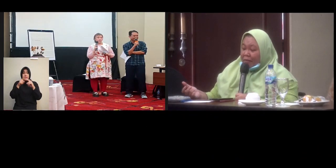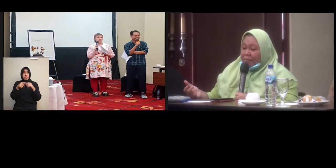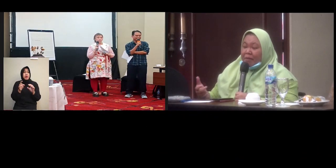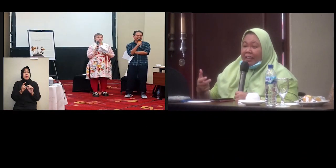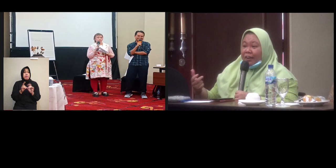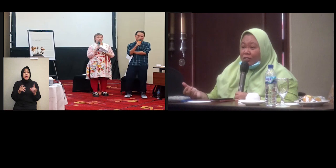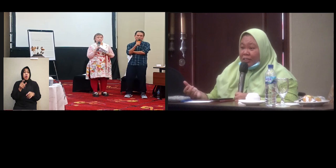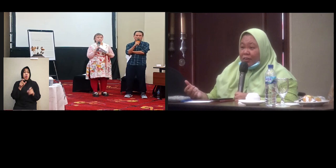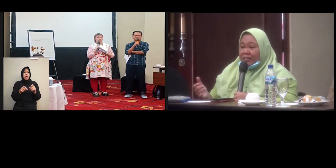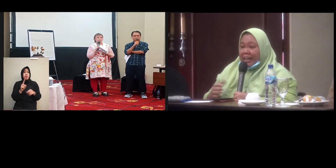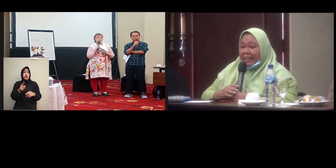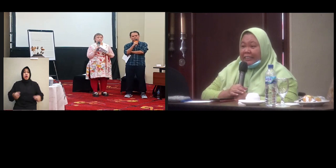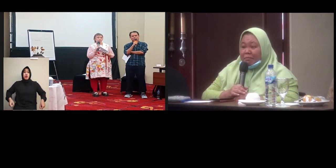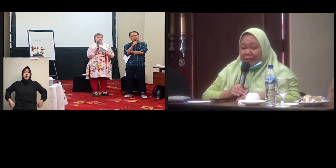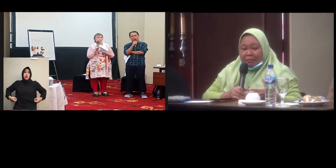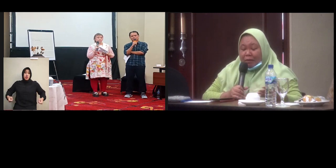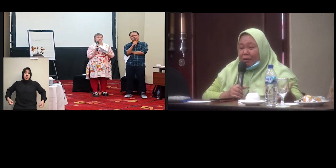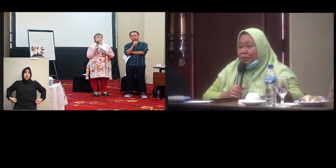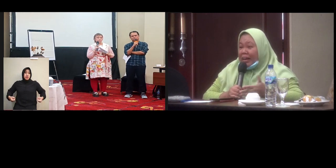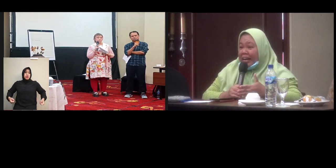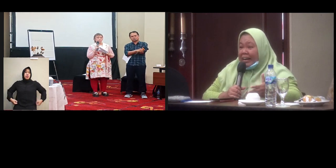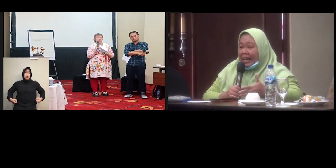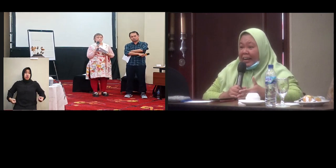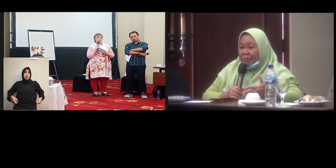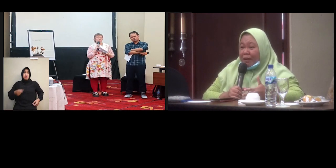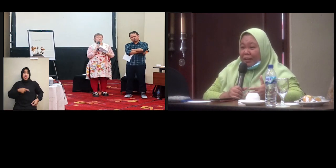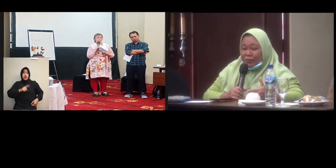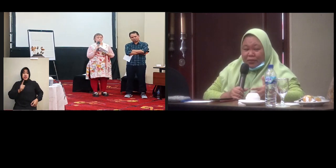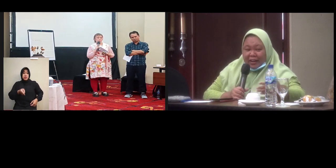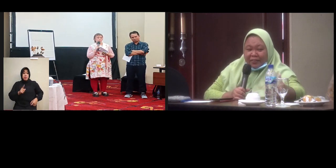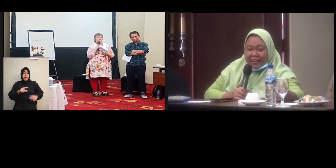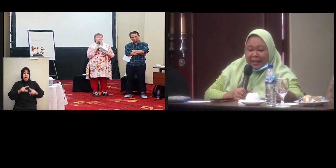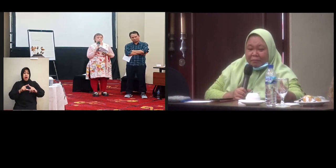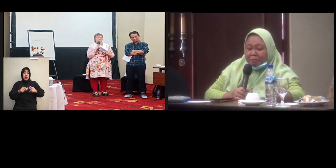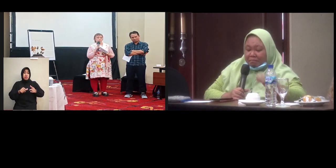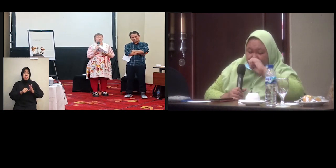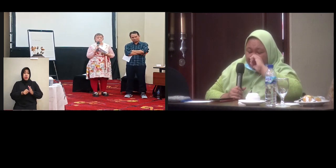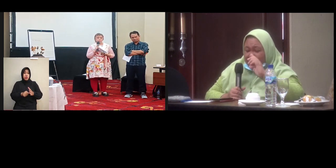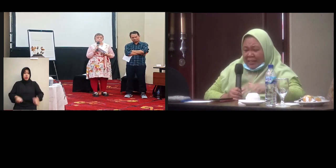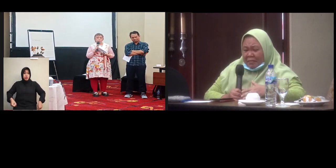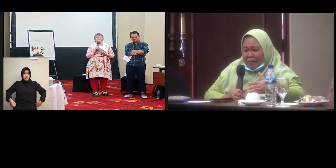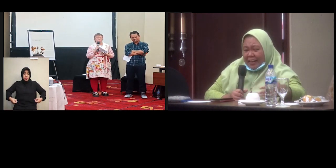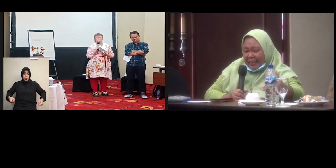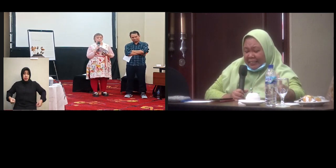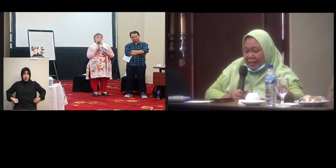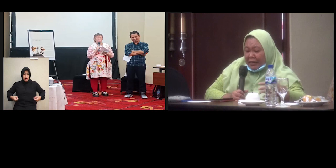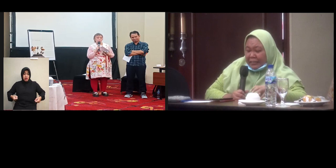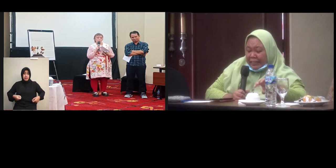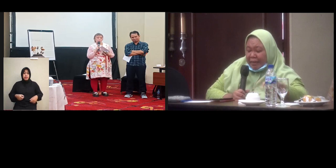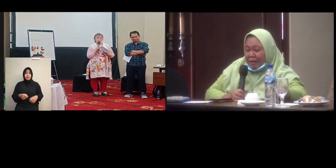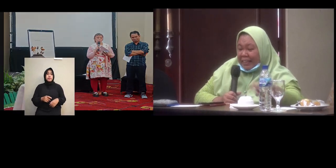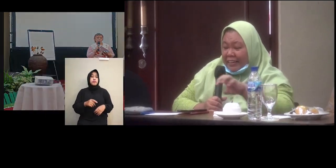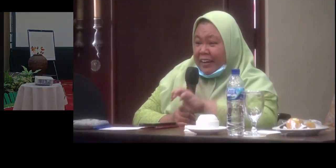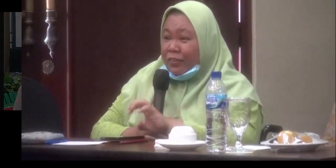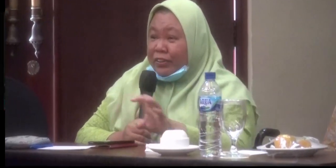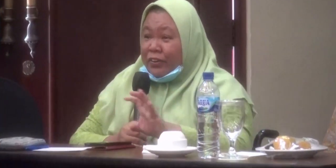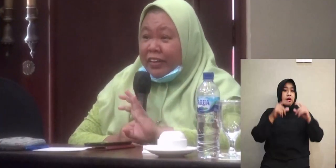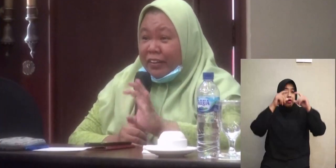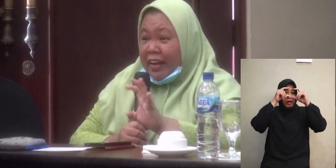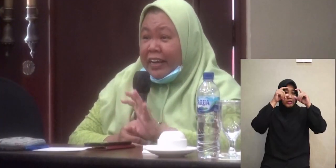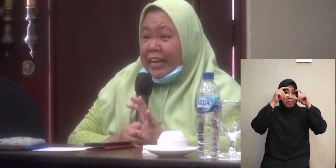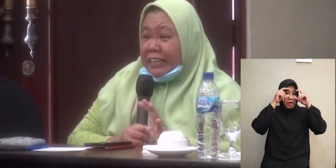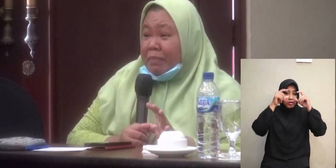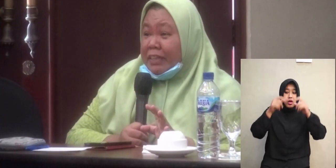memakai kursi roda sama-sama menggunakan alat bantu kalau yang pakai kacamata dengan